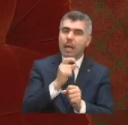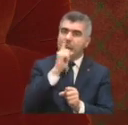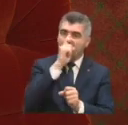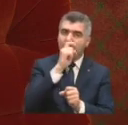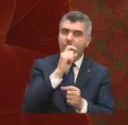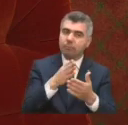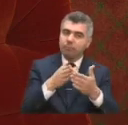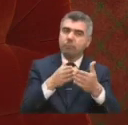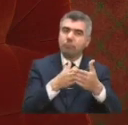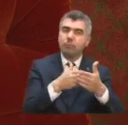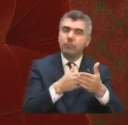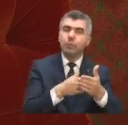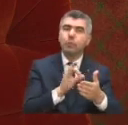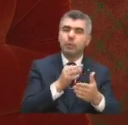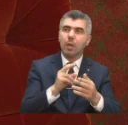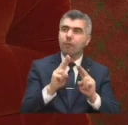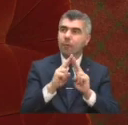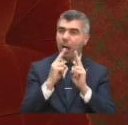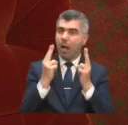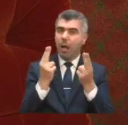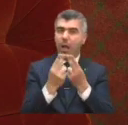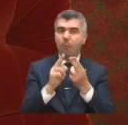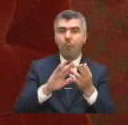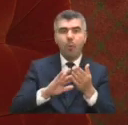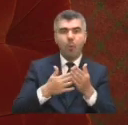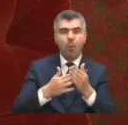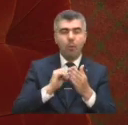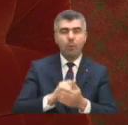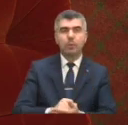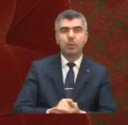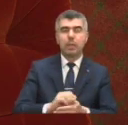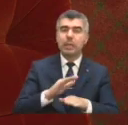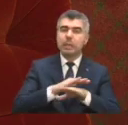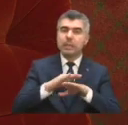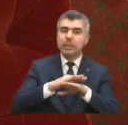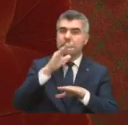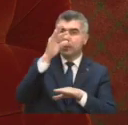هي حقيقية وفي العالم كله. الاستثمار، السياسات ديالنا